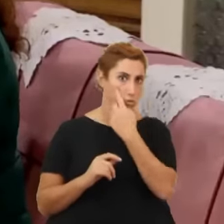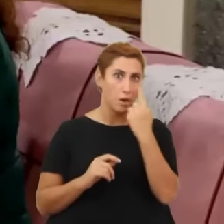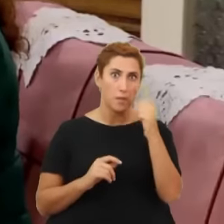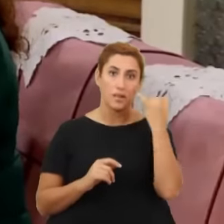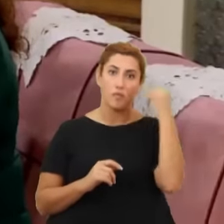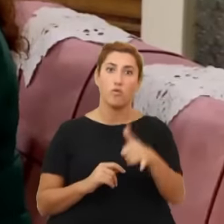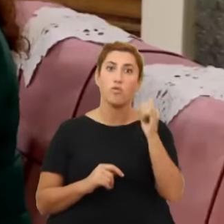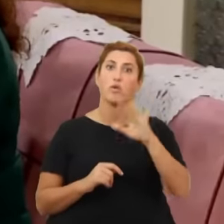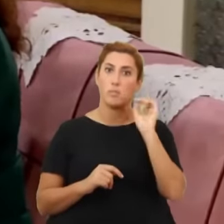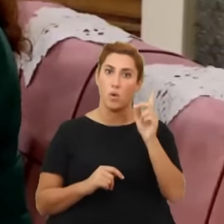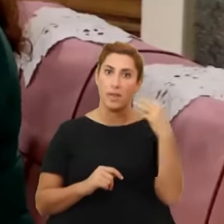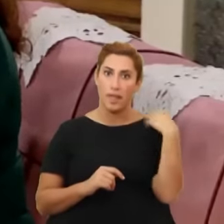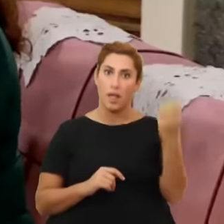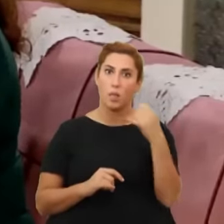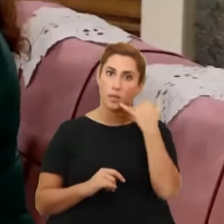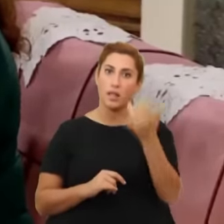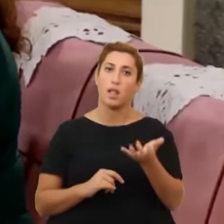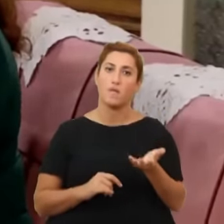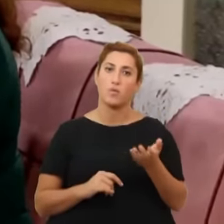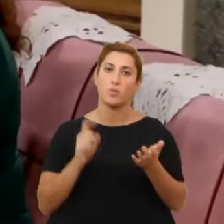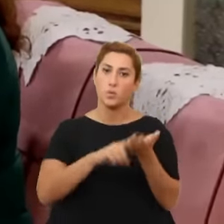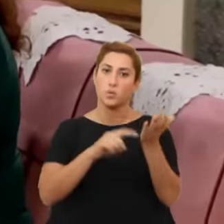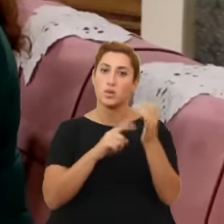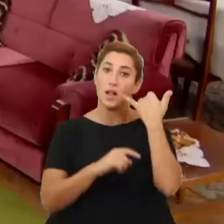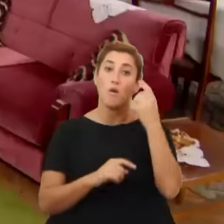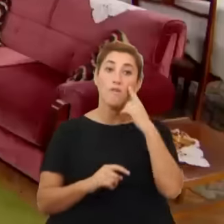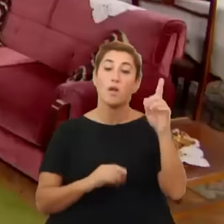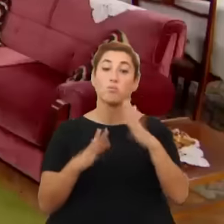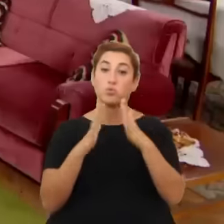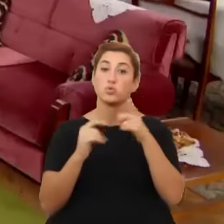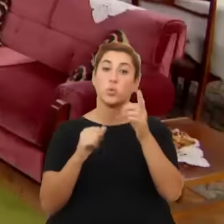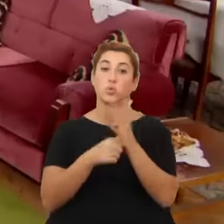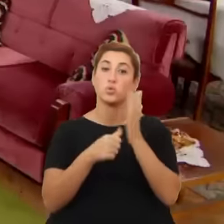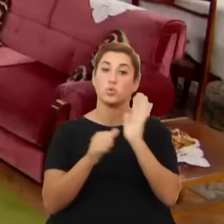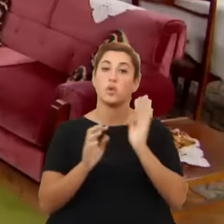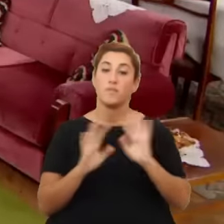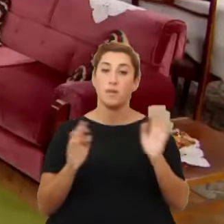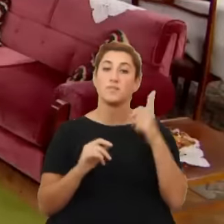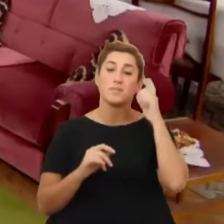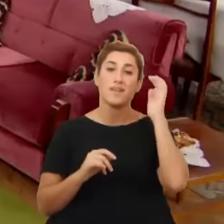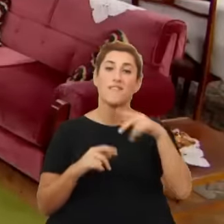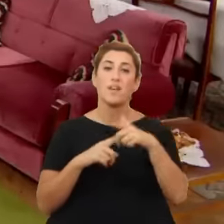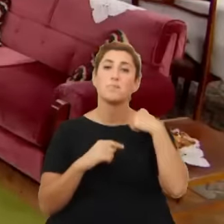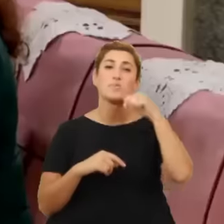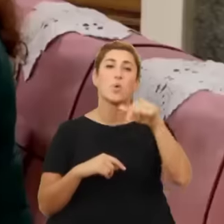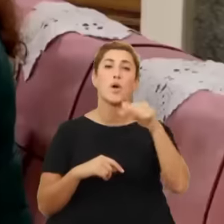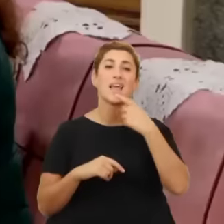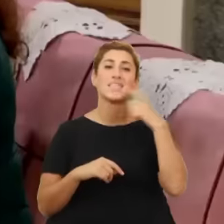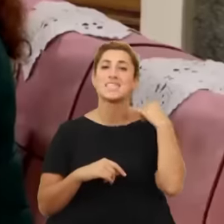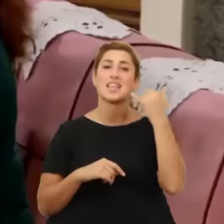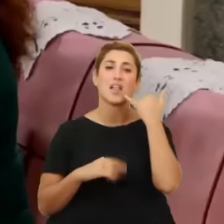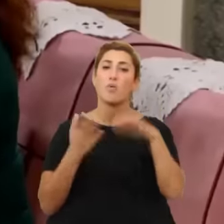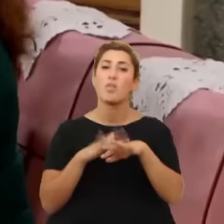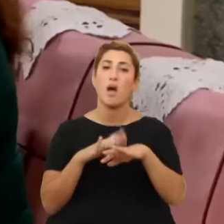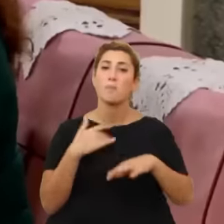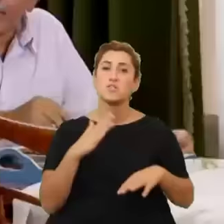Vurma. Telefona vurma öyle. Yeni aldık o telefonu da. Tuşlu telefon valla. Bozulur onun tuşları. Tamam. Bu arada Fehmiciğim biz onun eski telefonu